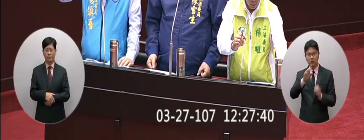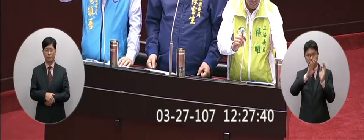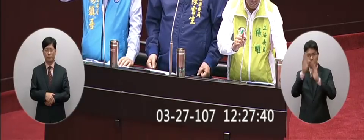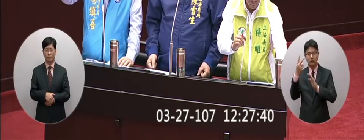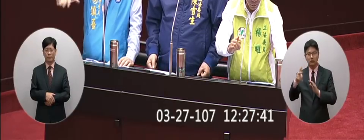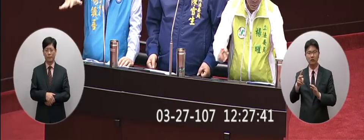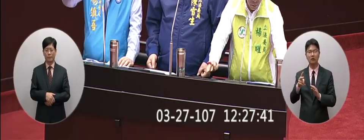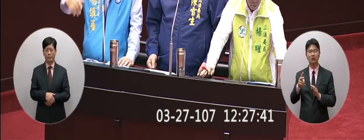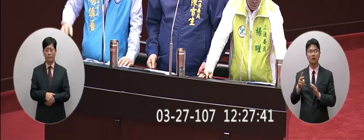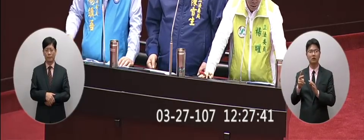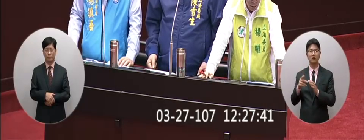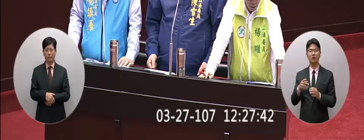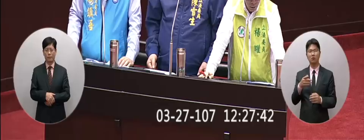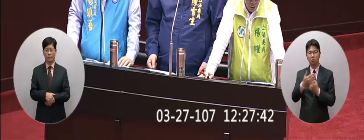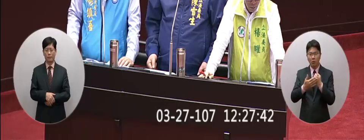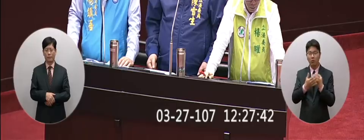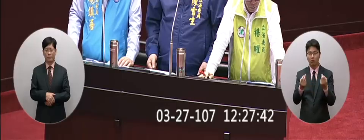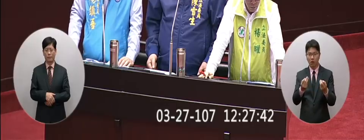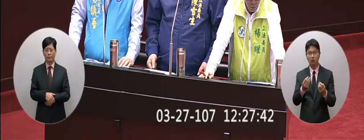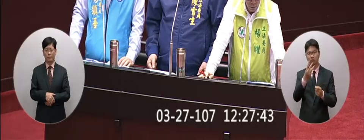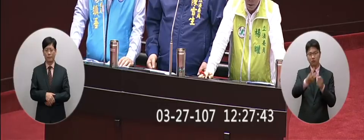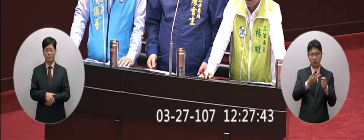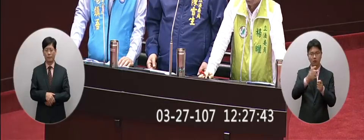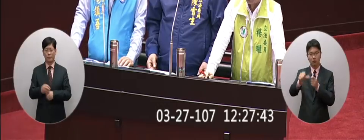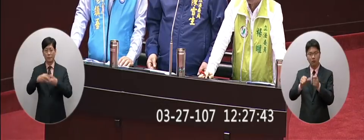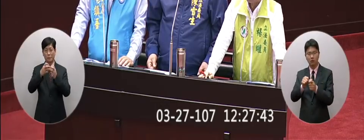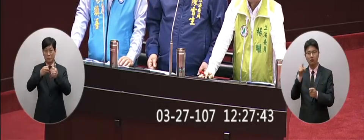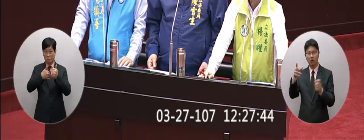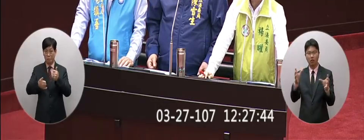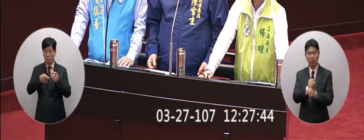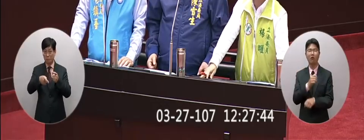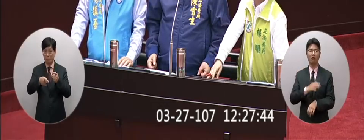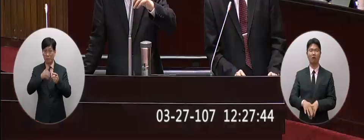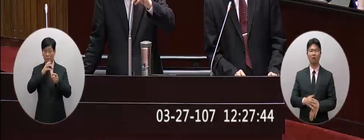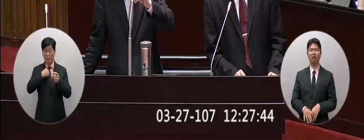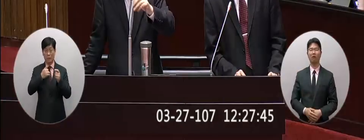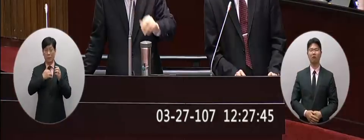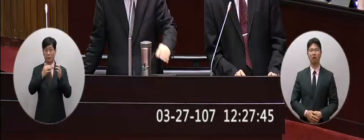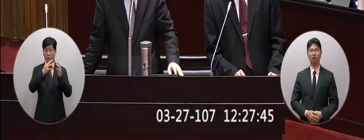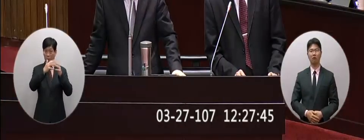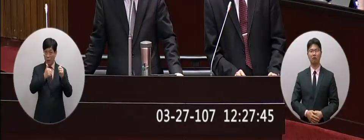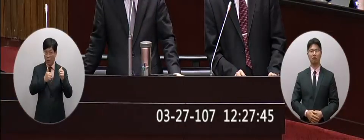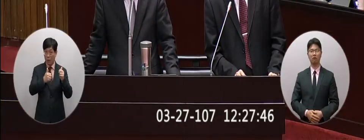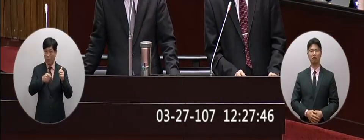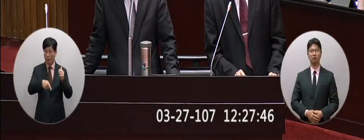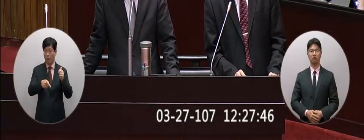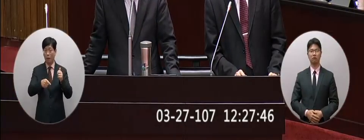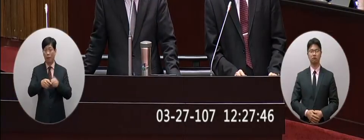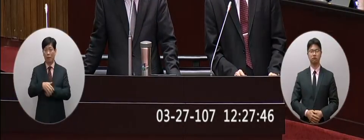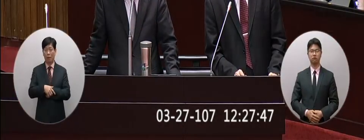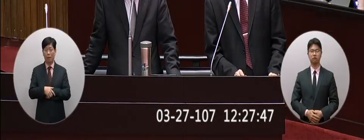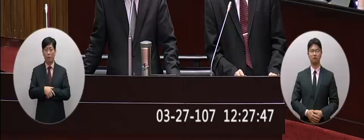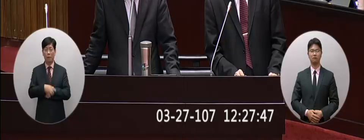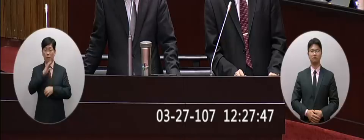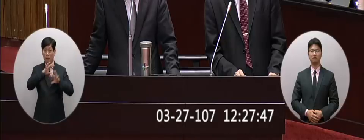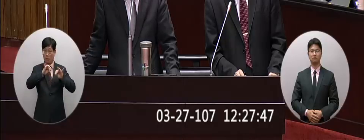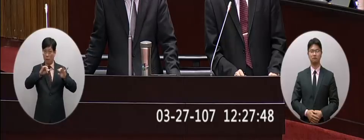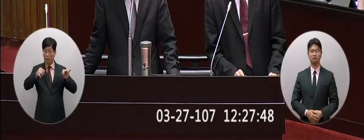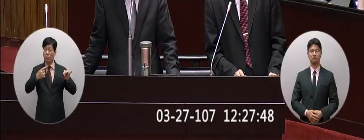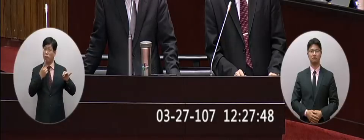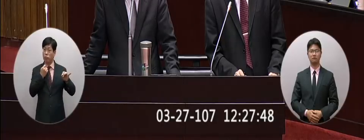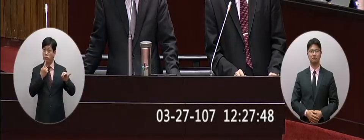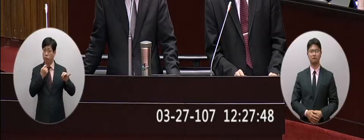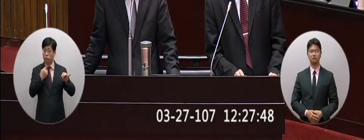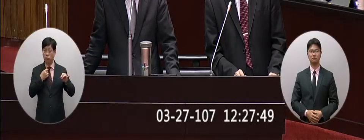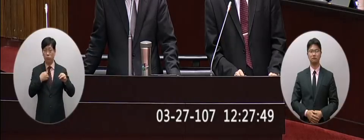个历史古迹就整个就崩坏了。 杨委员，他这个是崩塌，本身这个地势